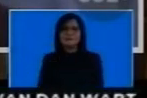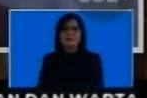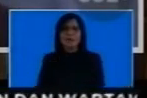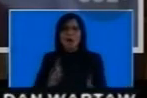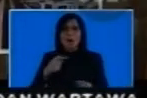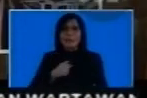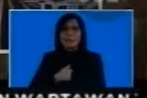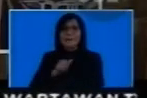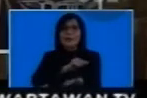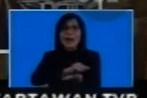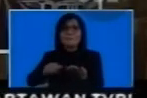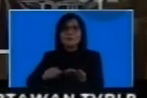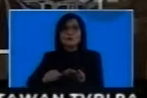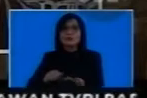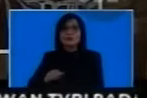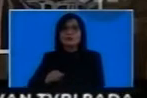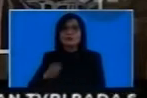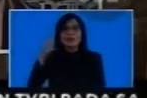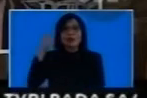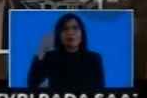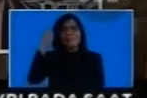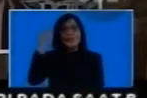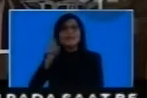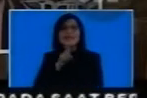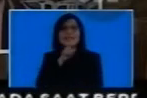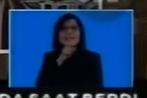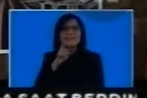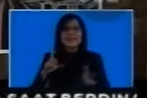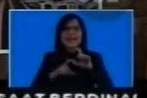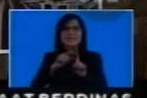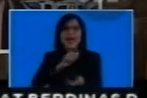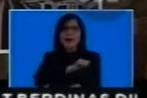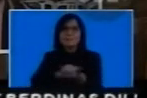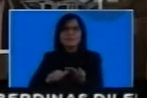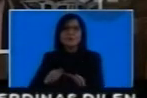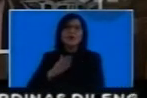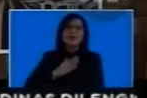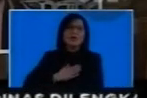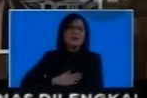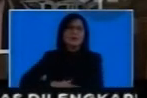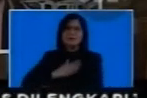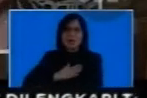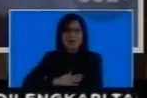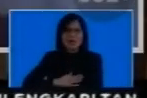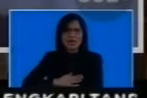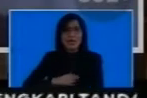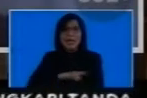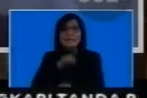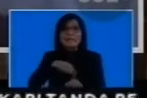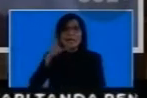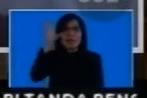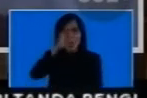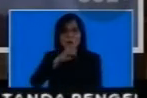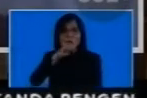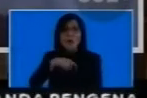Ketika kita menghapus bahasa Inggris di SD gitu, itu sangat-sangat disayangkan. Kita tahu bahwa